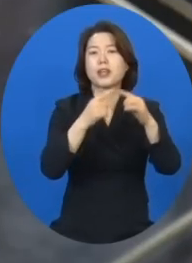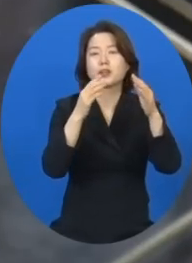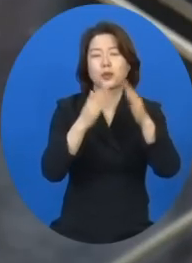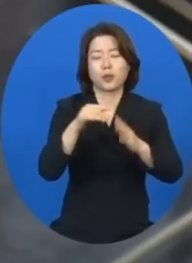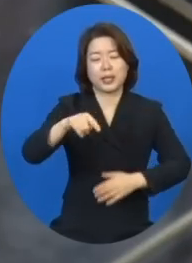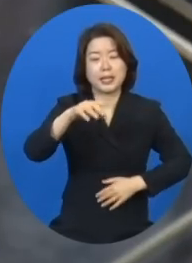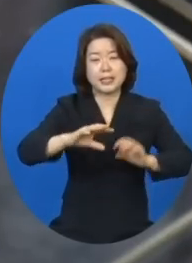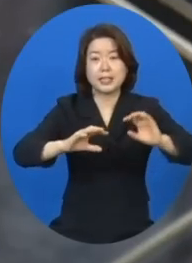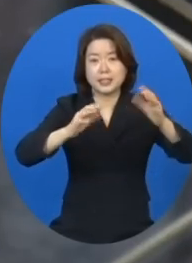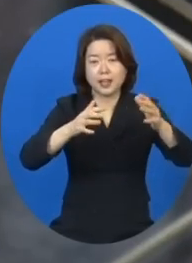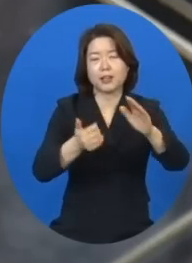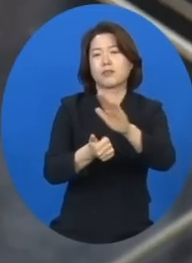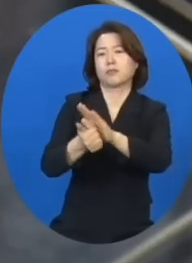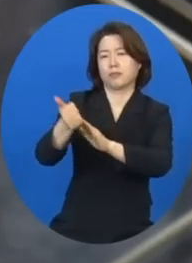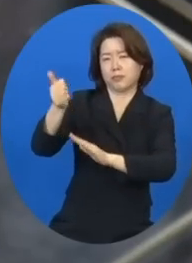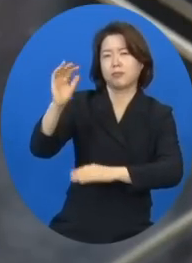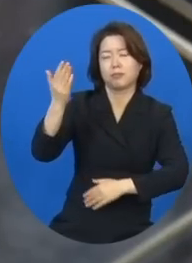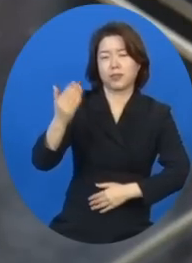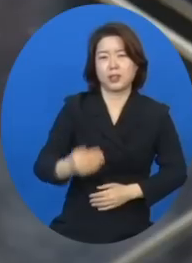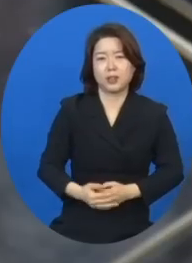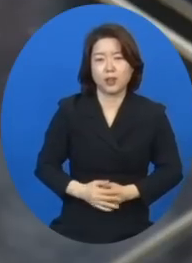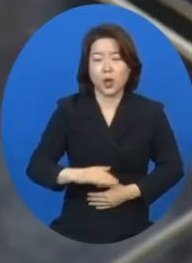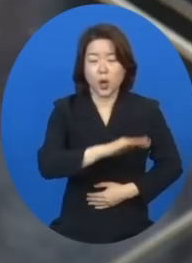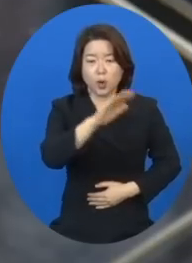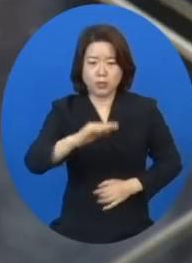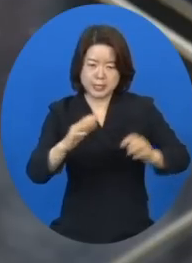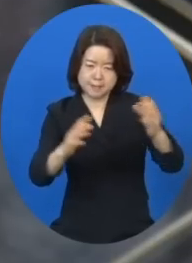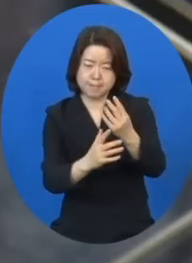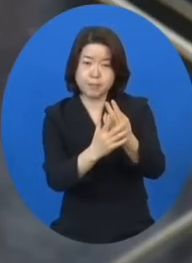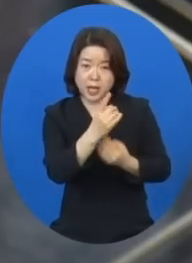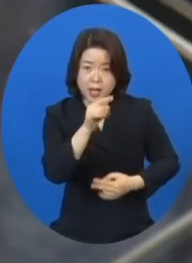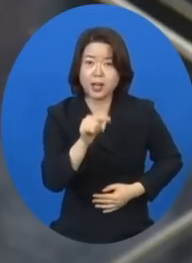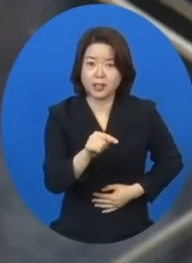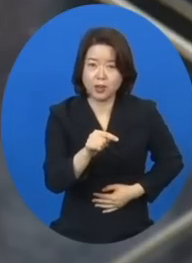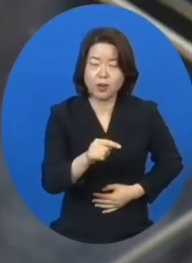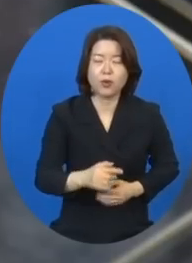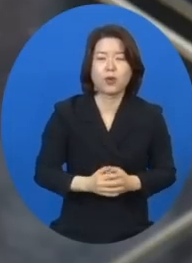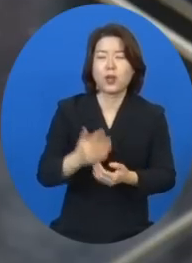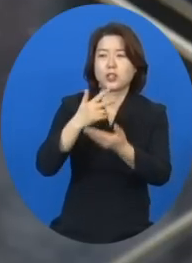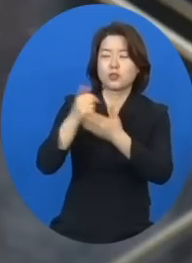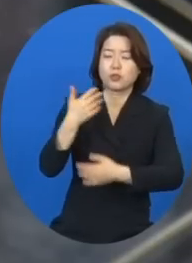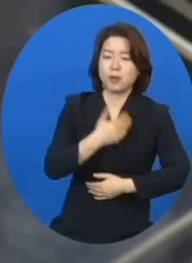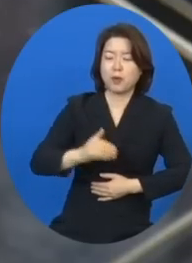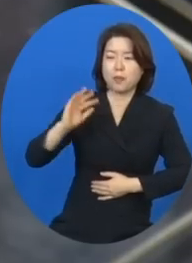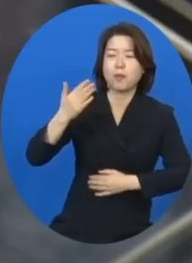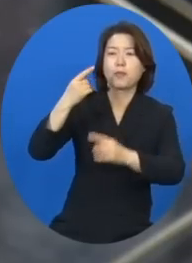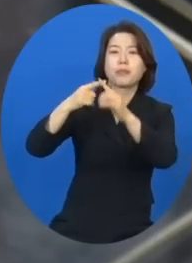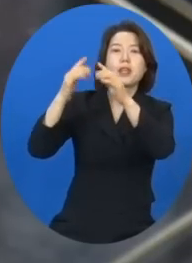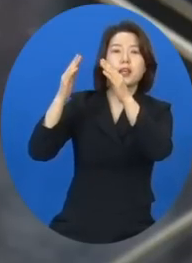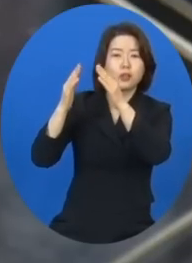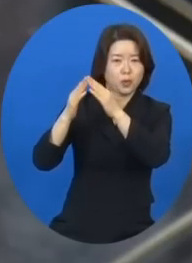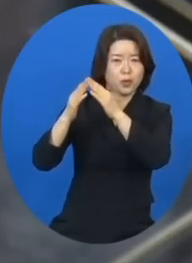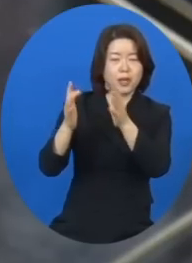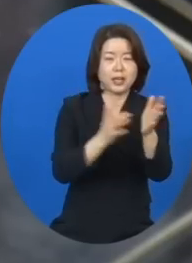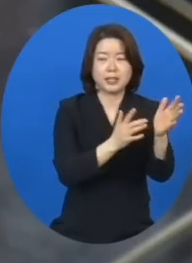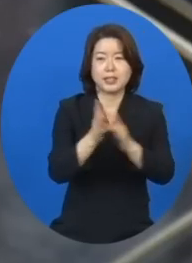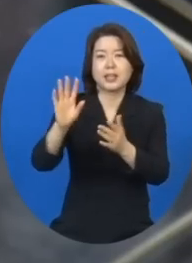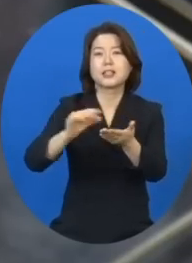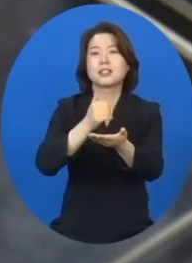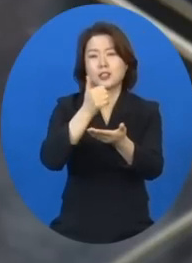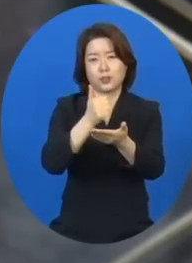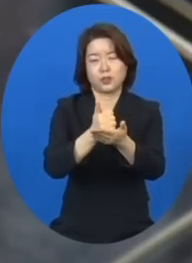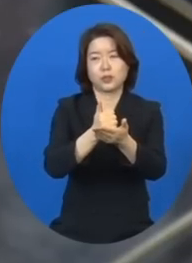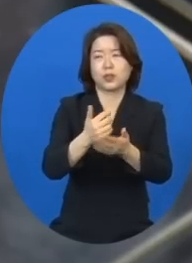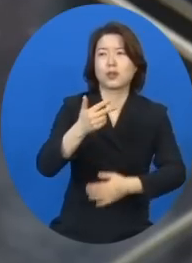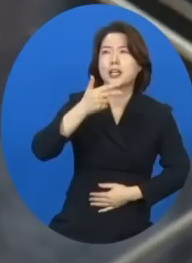소망입니다. 우리에게 하나 되는 것이요. 주님의 몸된 교회가 예수 그리스도를